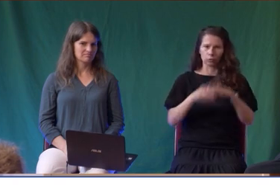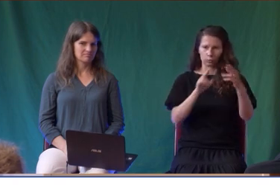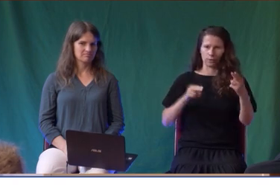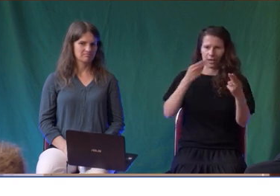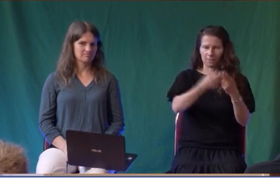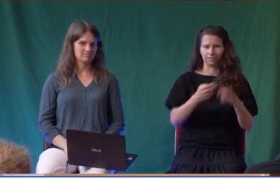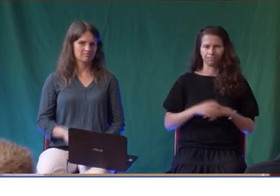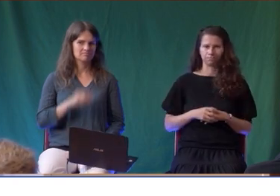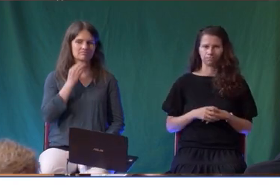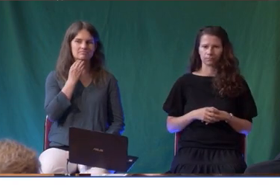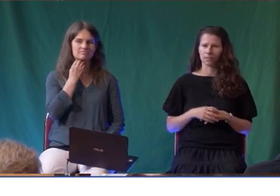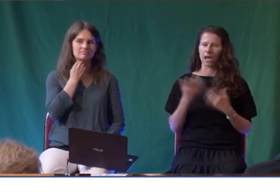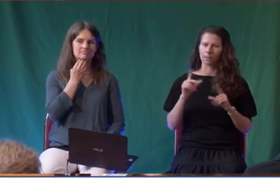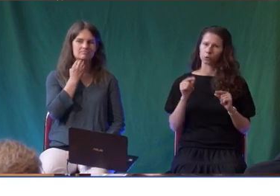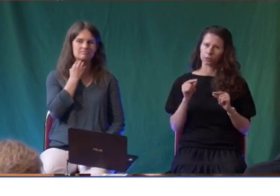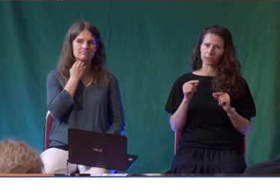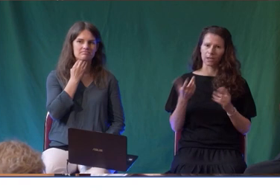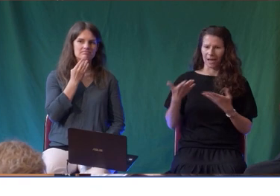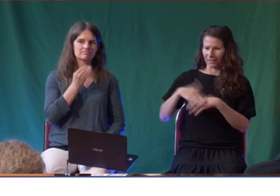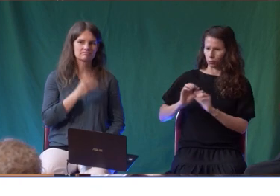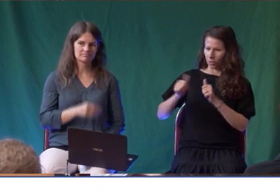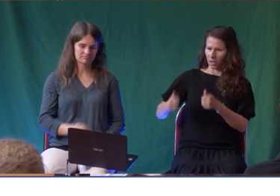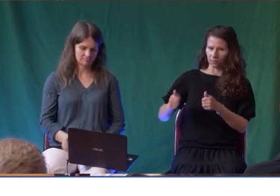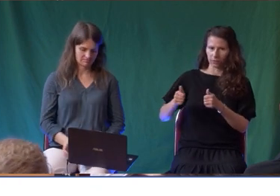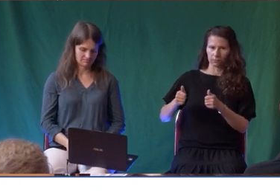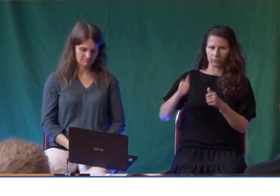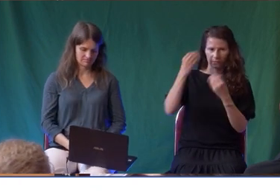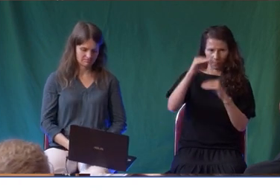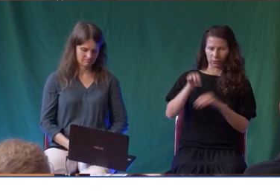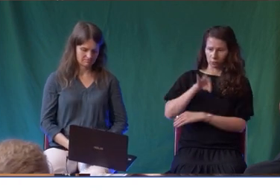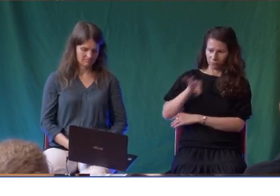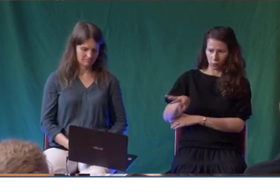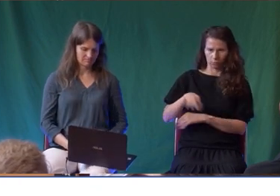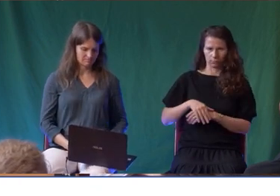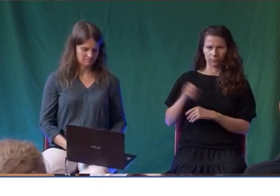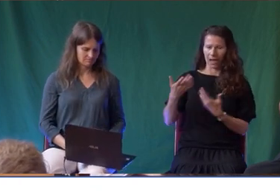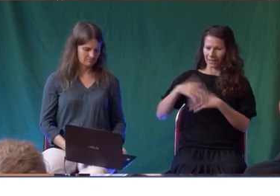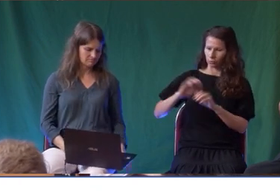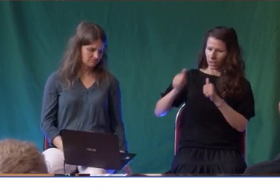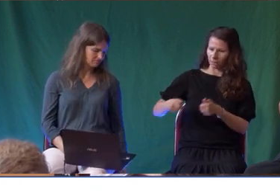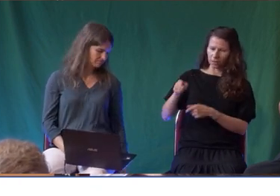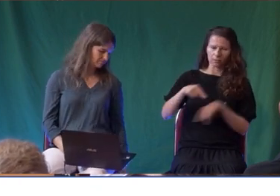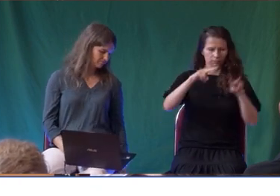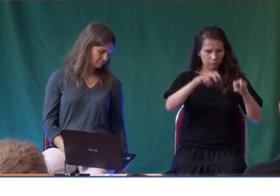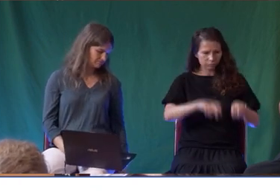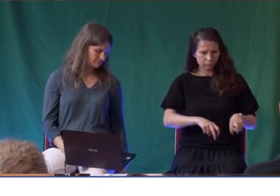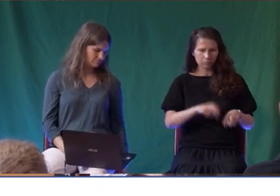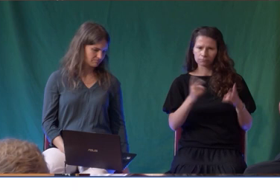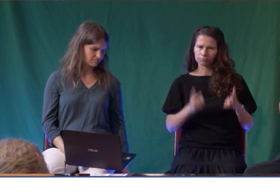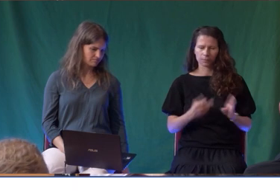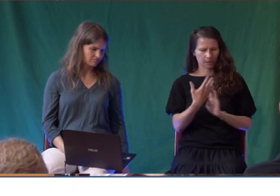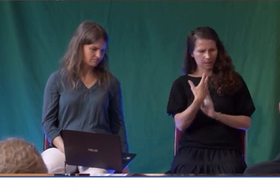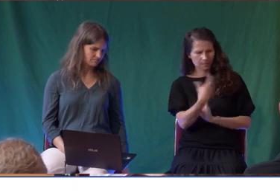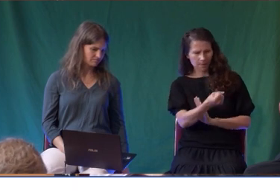sind Informationen für die einengliederungshilfe damit die Eingliederungshilfe weiß wie kann sie herausfinden